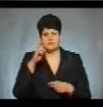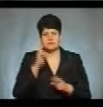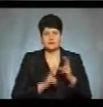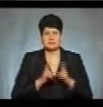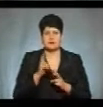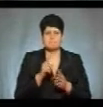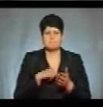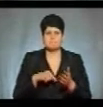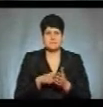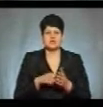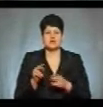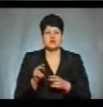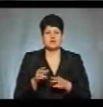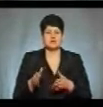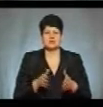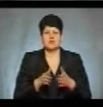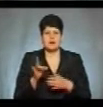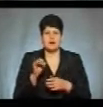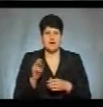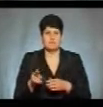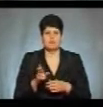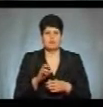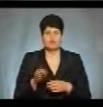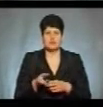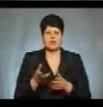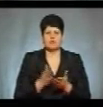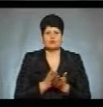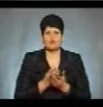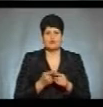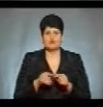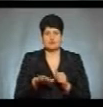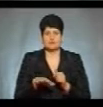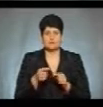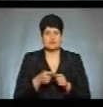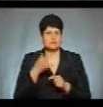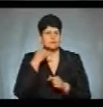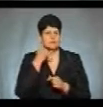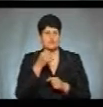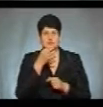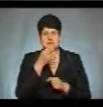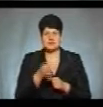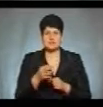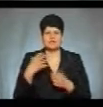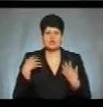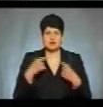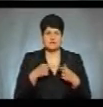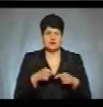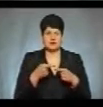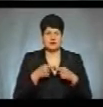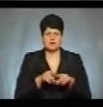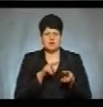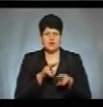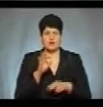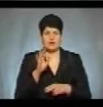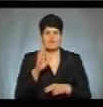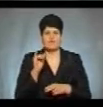підприємства «Міськшляхрембуд», яке обслуговує територію. Про це сьогодні повідомив телефоном начальник відділу технагляду Тернопільської міськради Олег